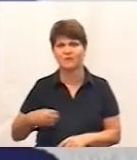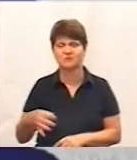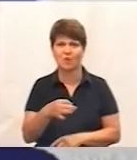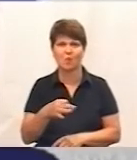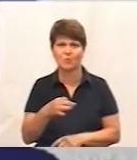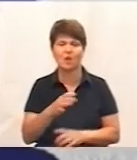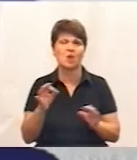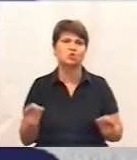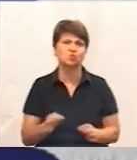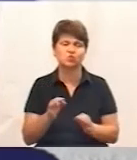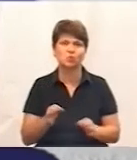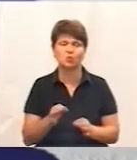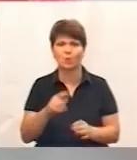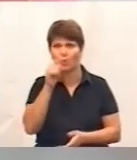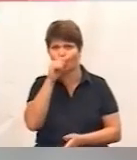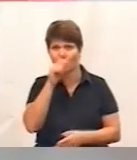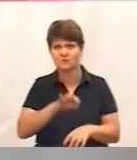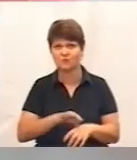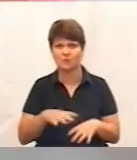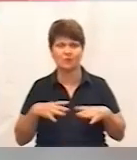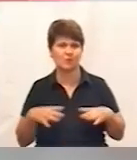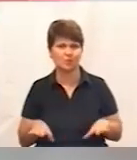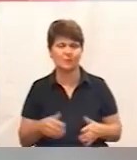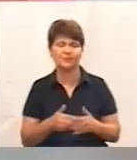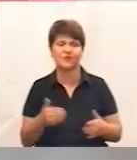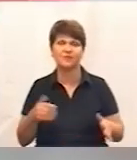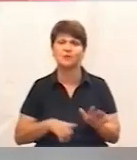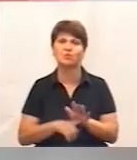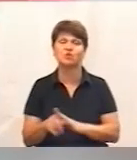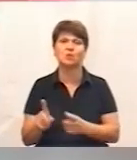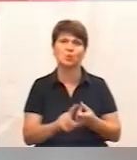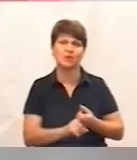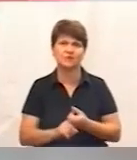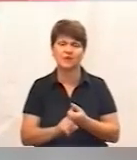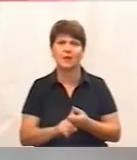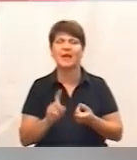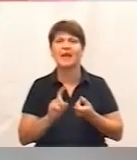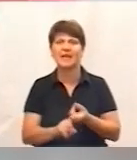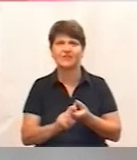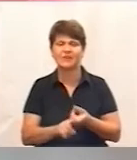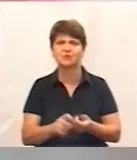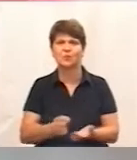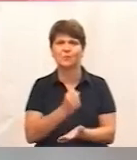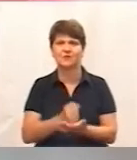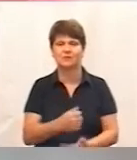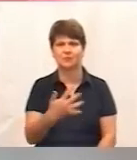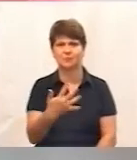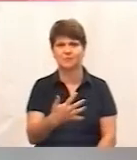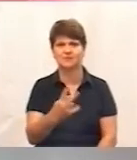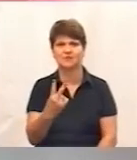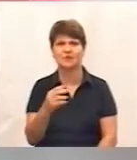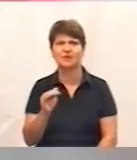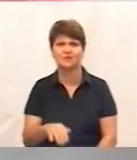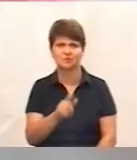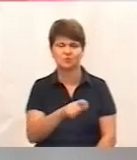на підконтрольній території Луганщини. Всього від початку пандемії інфекцію підтвердили у більш як 52 тисяч